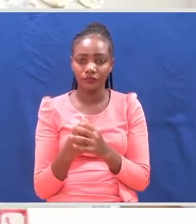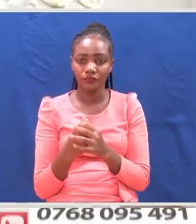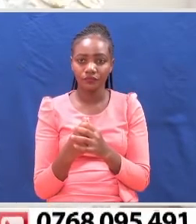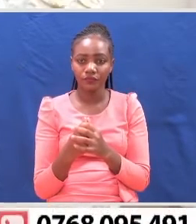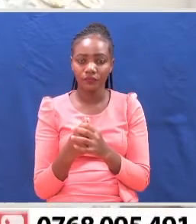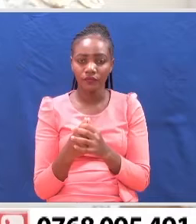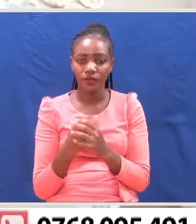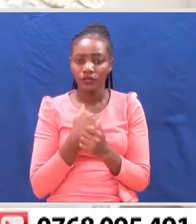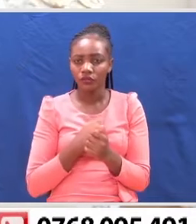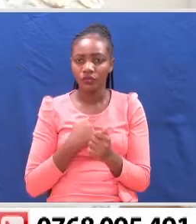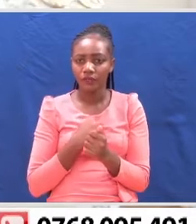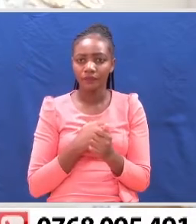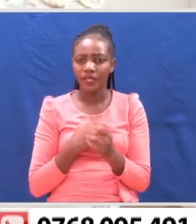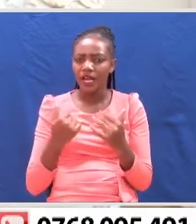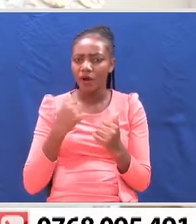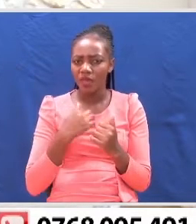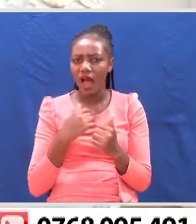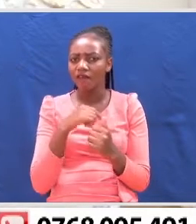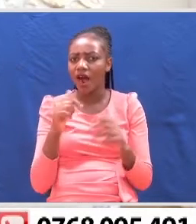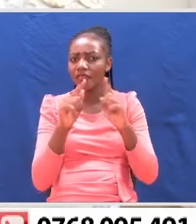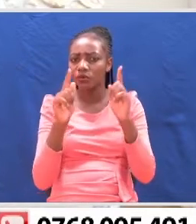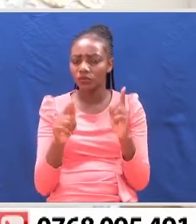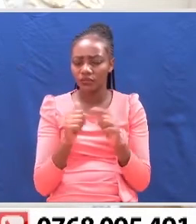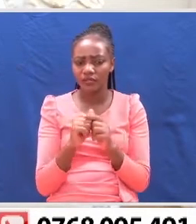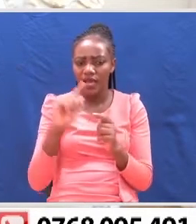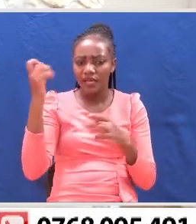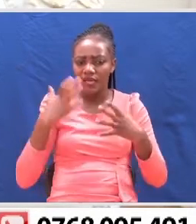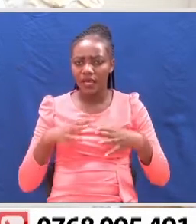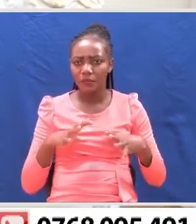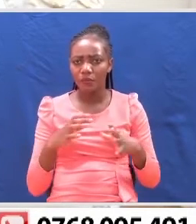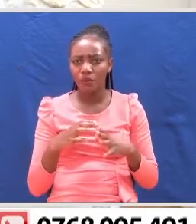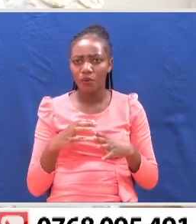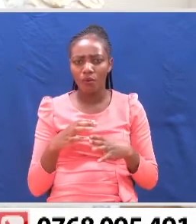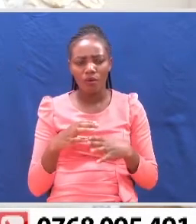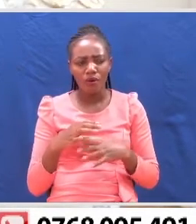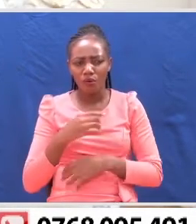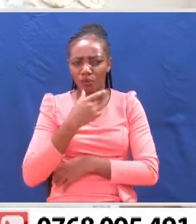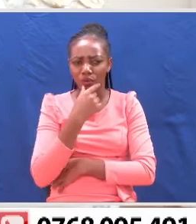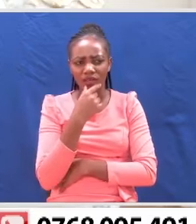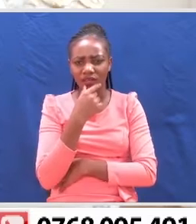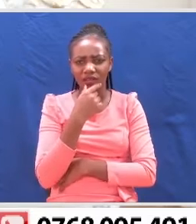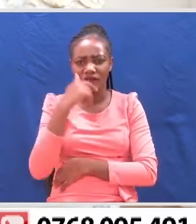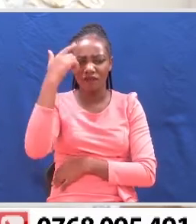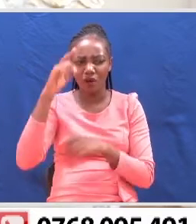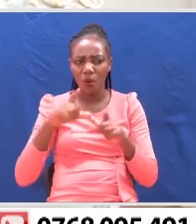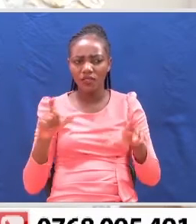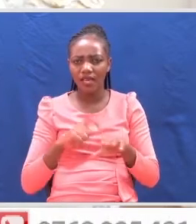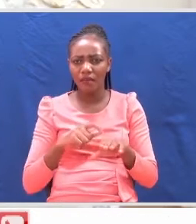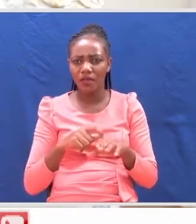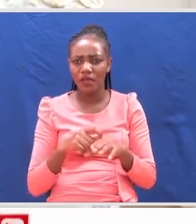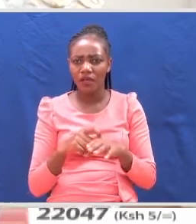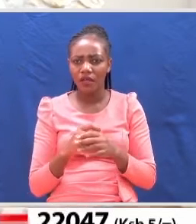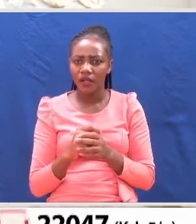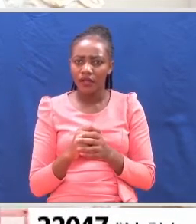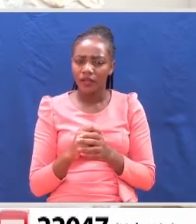Na hili litanipeleka kwa swali ambalo Wakenya wengi wamekuwa nalo huko kuingiana. Ukao